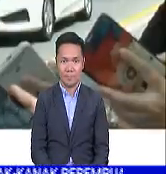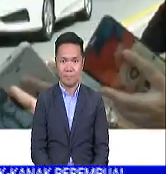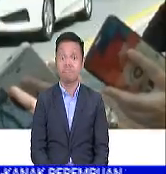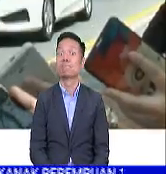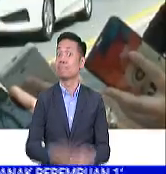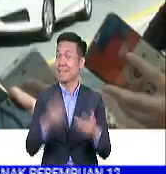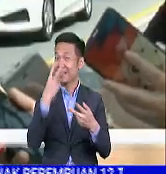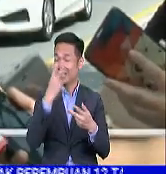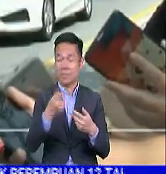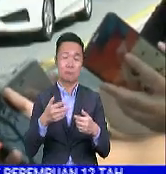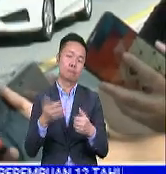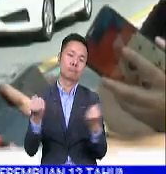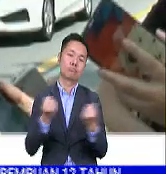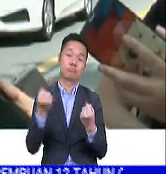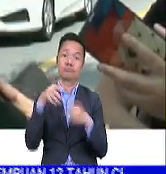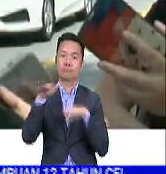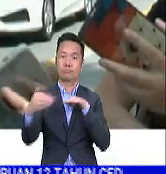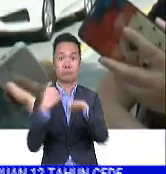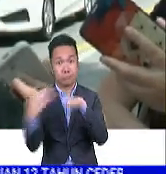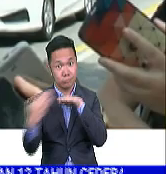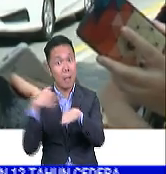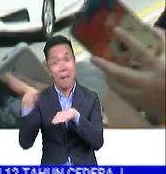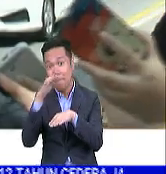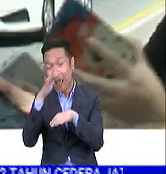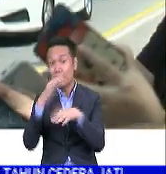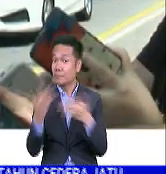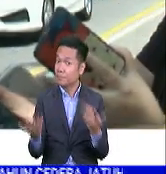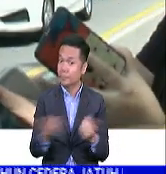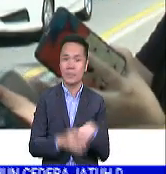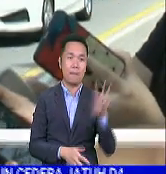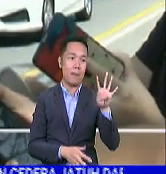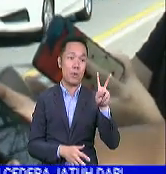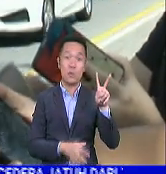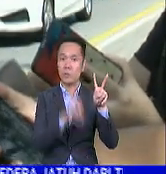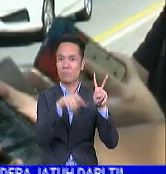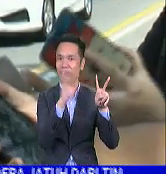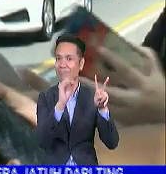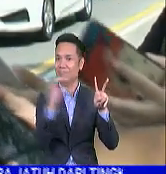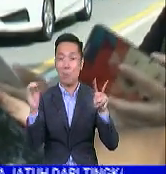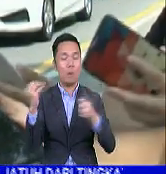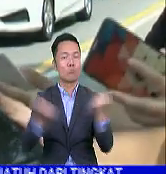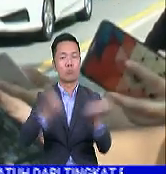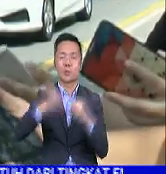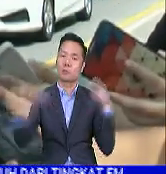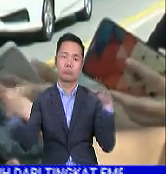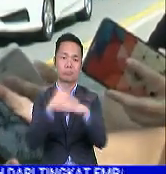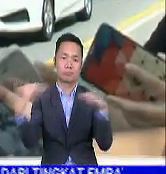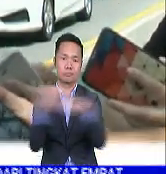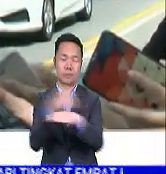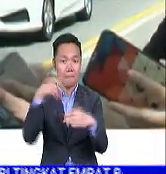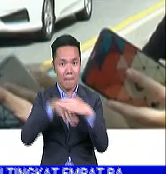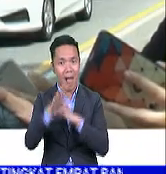Ini purata kenderaan masuk ke negeri Melaka pada setiap hari adalah 42,000 ke atas. Jadi